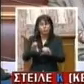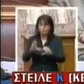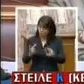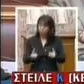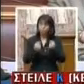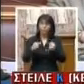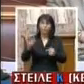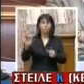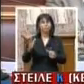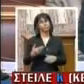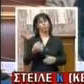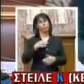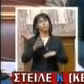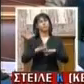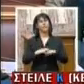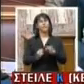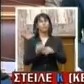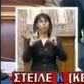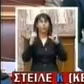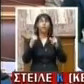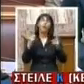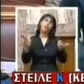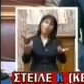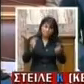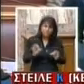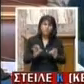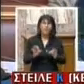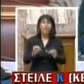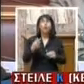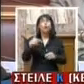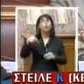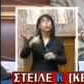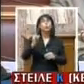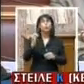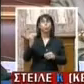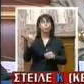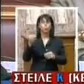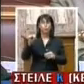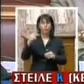φταίει η Νέα Δημοκρατία. Ο κύριος Γιούγκερ λέει οι κυβερνήσεις Πασό και Νέα Δημοκρατία 35